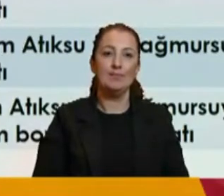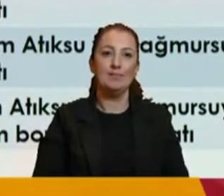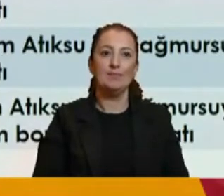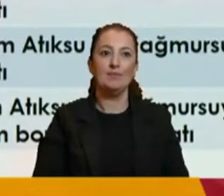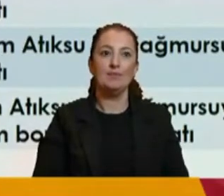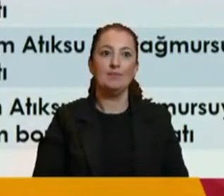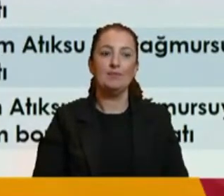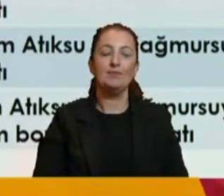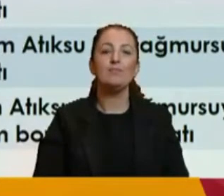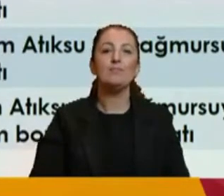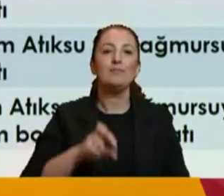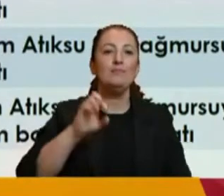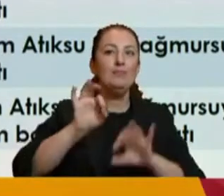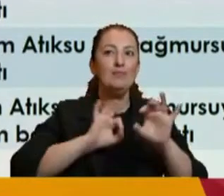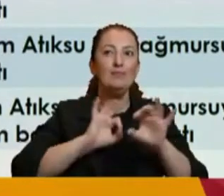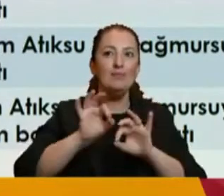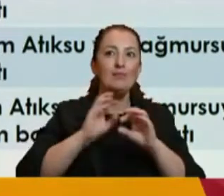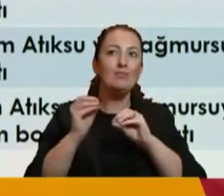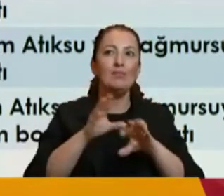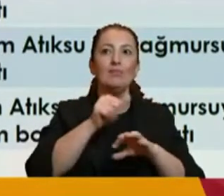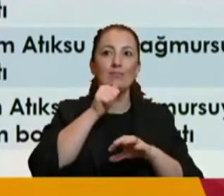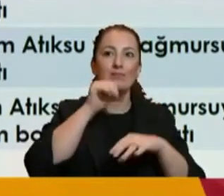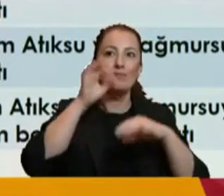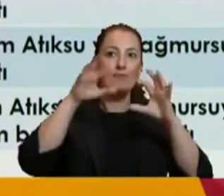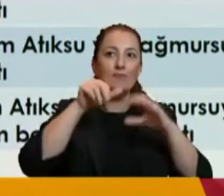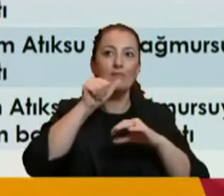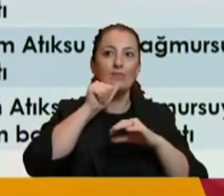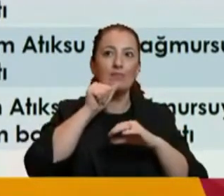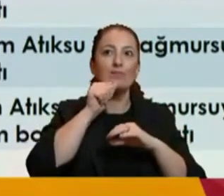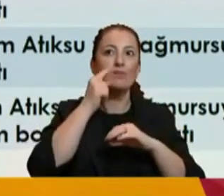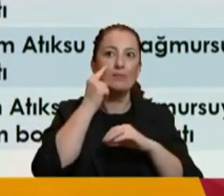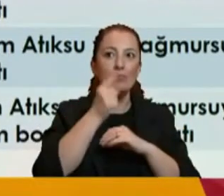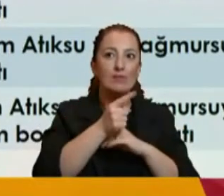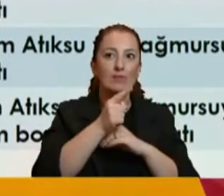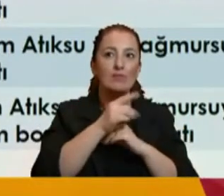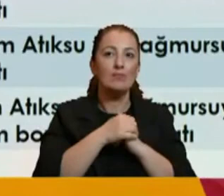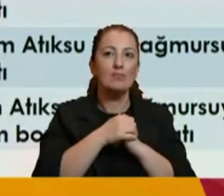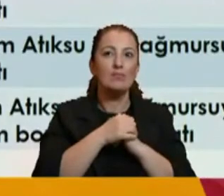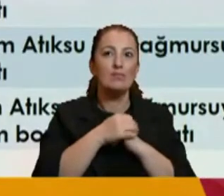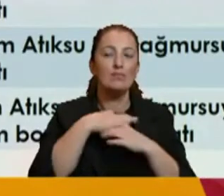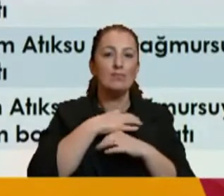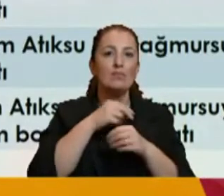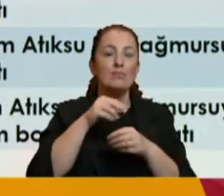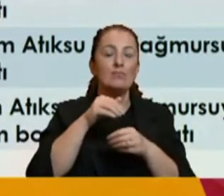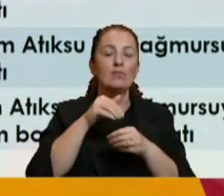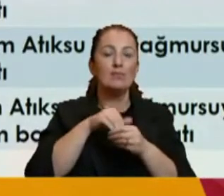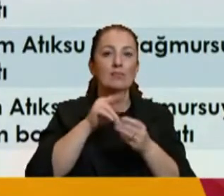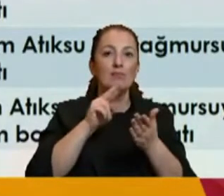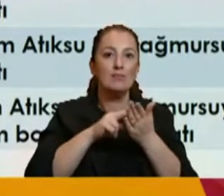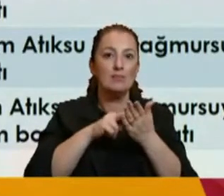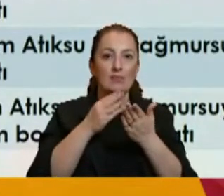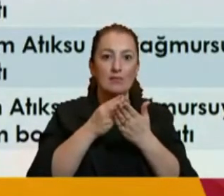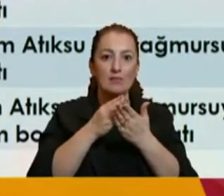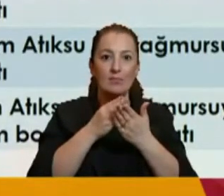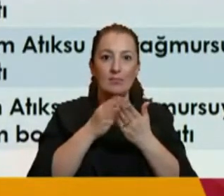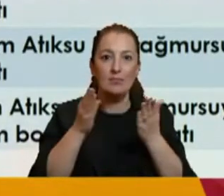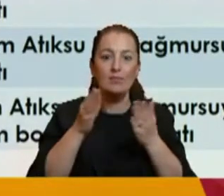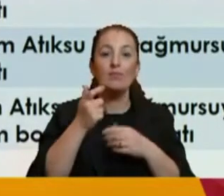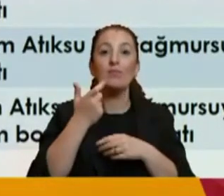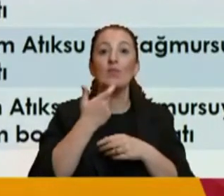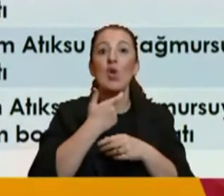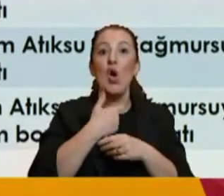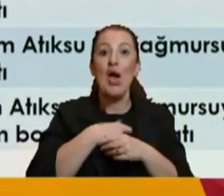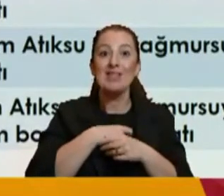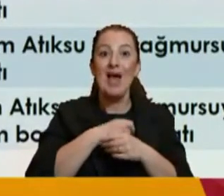bu planları altı suyu yağmur suyu derin silahlarını gene Sayın meclis üyelerimizin özel